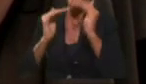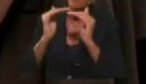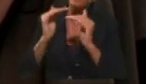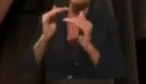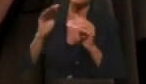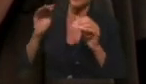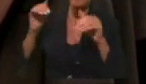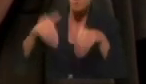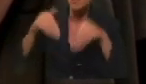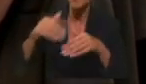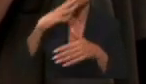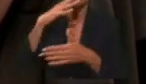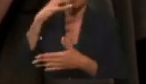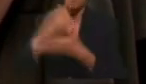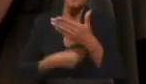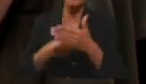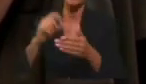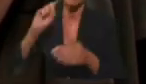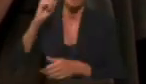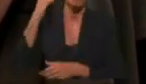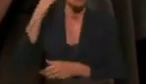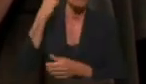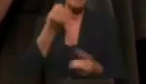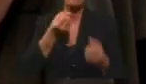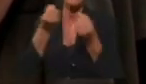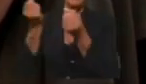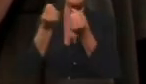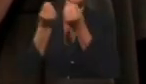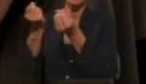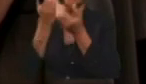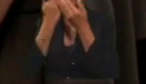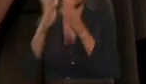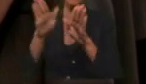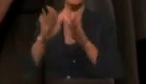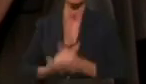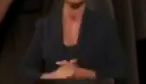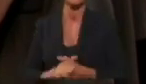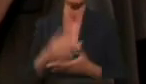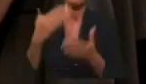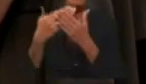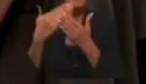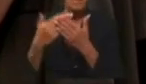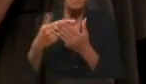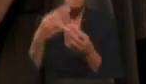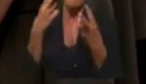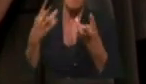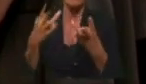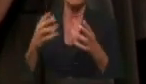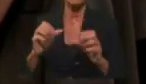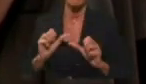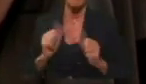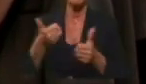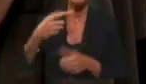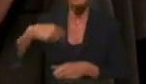możliwość skorzystania. Głównie mówimy tutaj o transporcie publicznym. Dlatego tak ważne jest, żebyśmy w